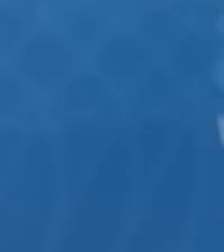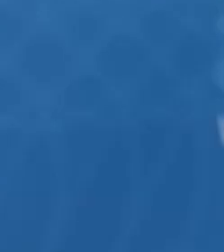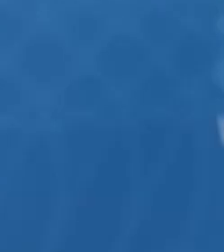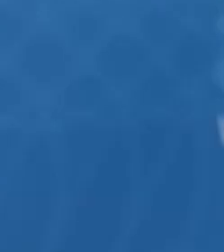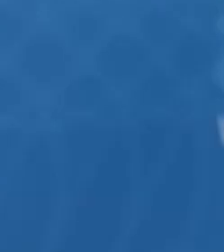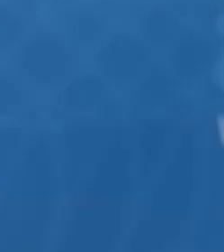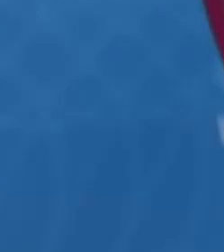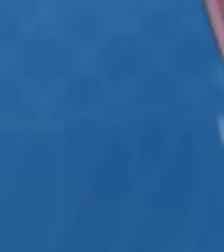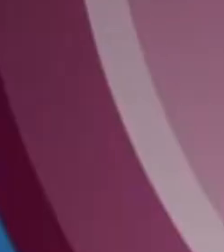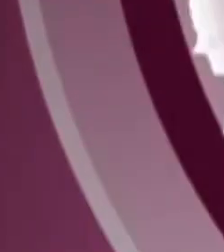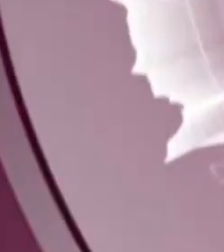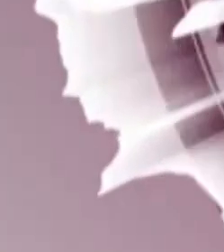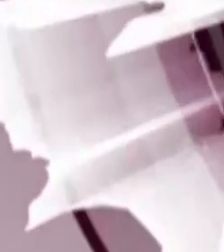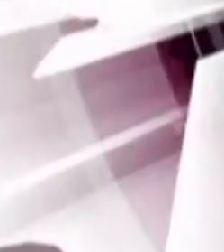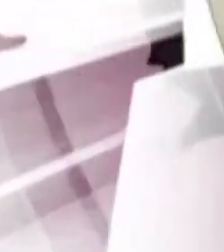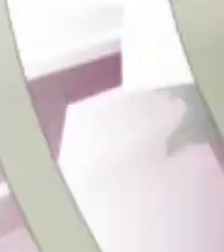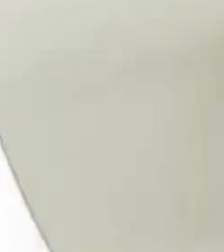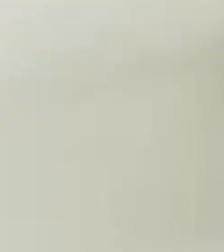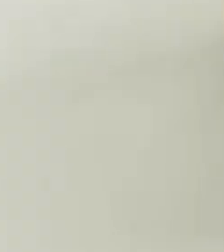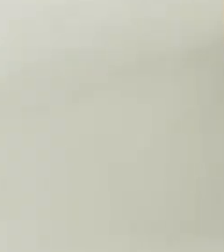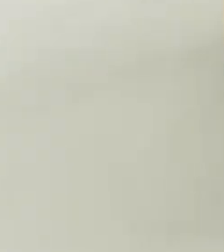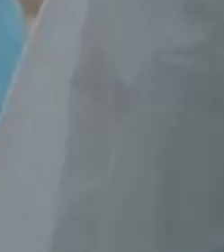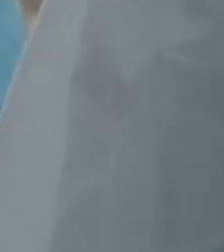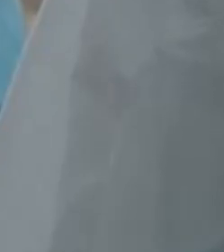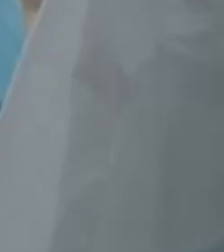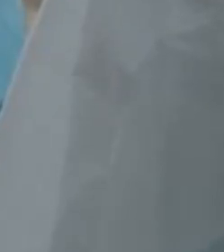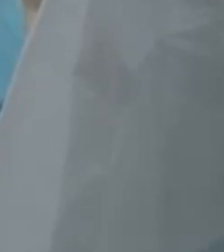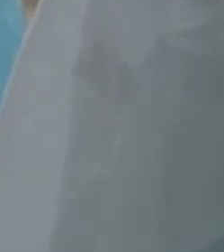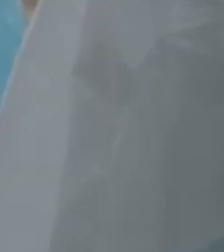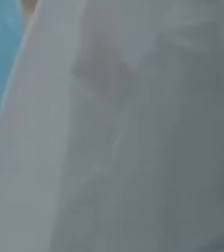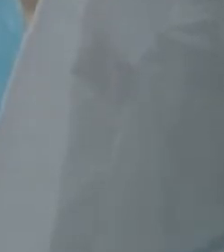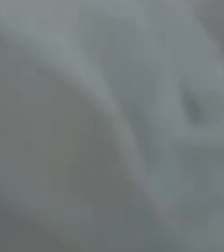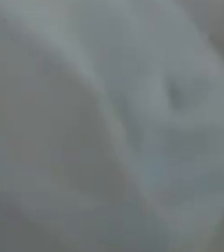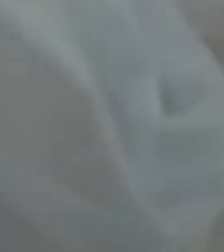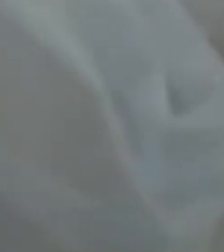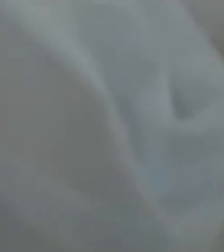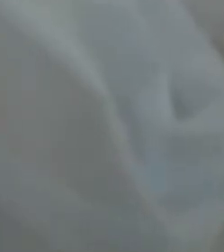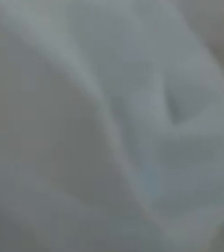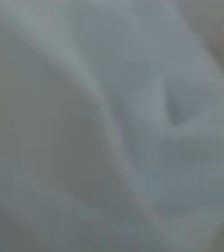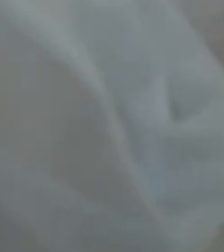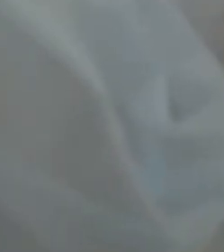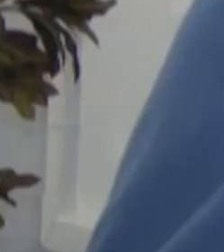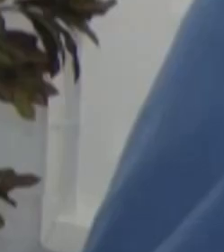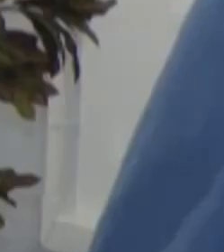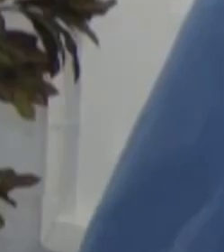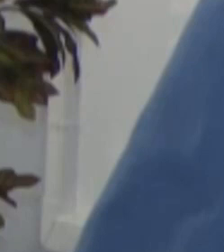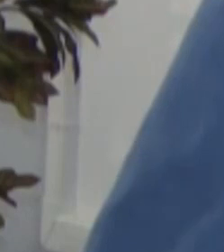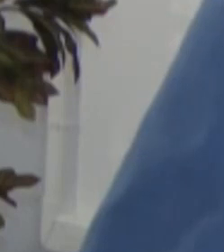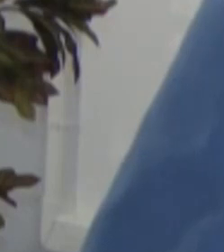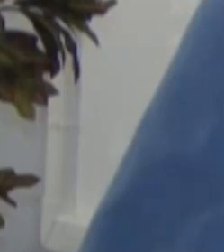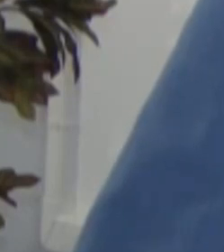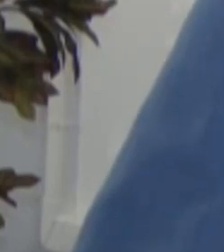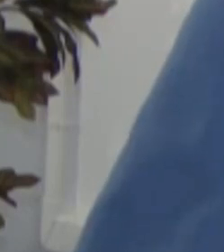для соблюдения прав граждан. Алматы в желтой зоне. Ведут ли карантин? Город Алмата,